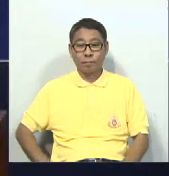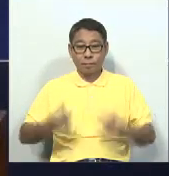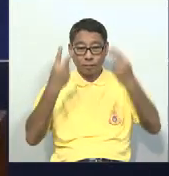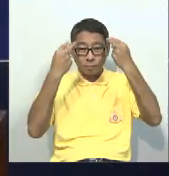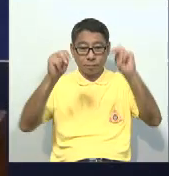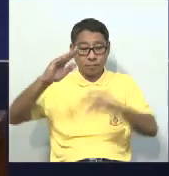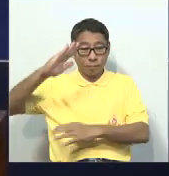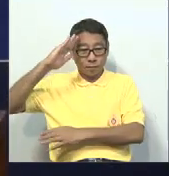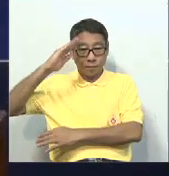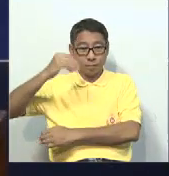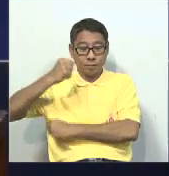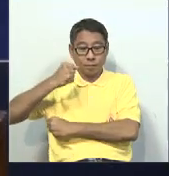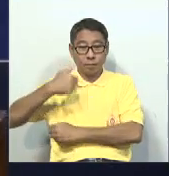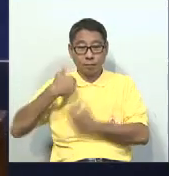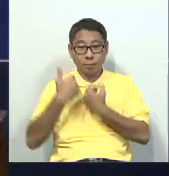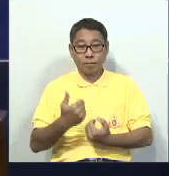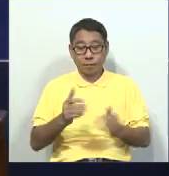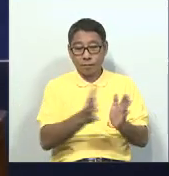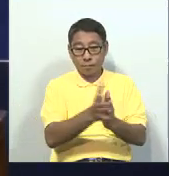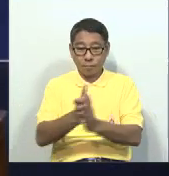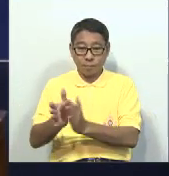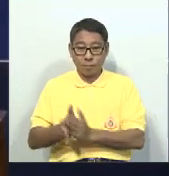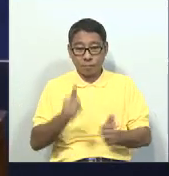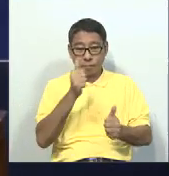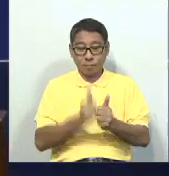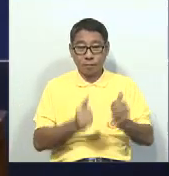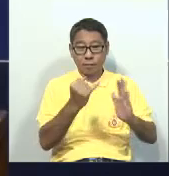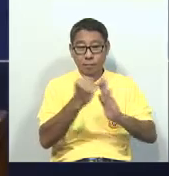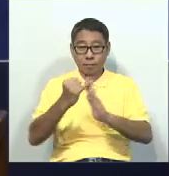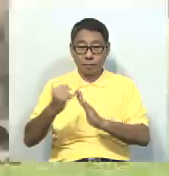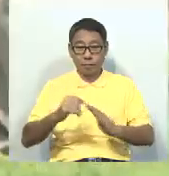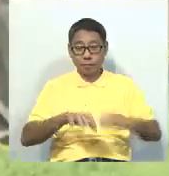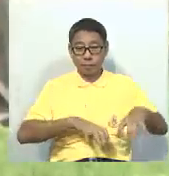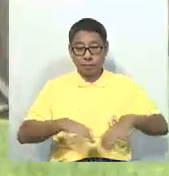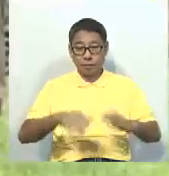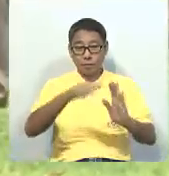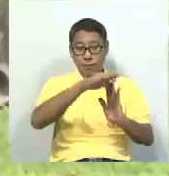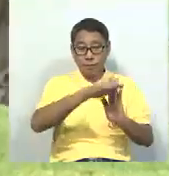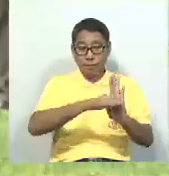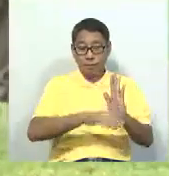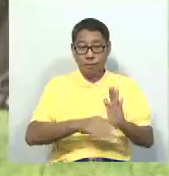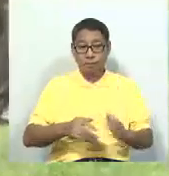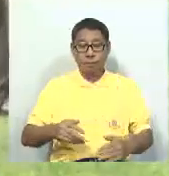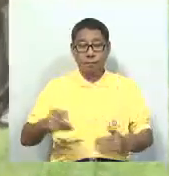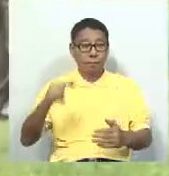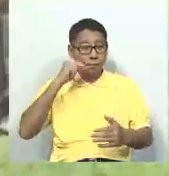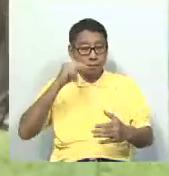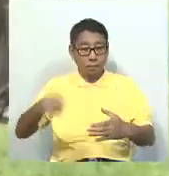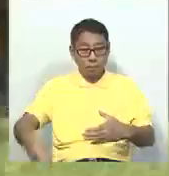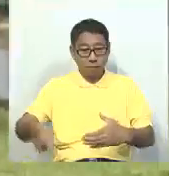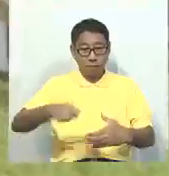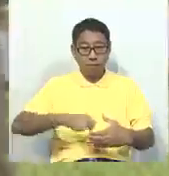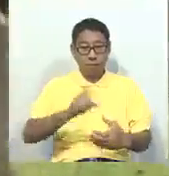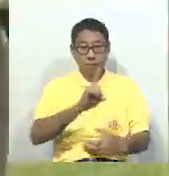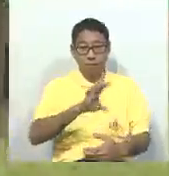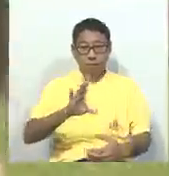พลเอกประยุทธ์จันทร์โอชานายกรัฐมนตรีได้ชื่นชมทุกจังหวัดที่จัดพิธีพลีกรรมตักน้ำจากแหล่งน้ำศักดิ์สิทธิ์107